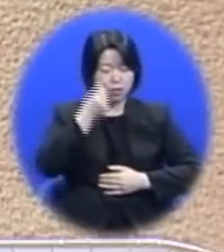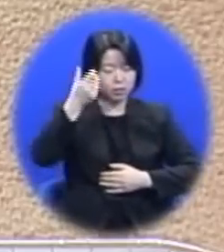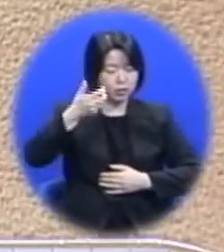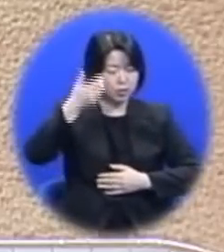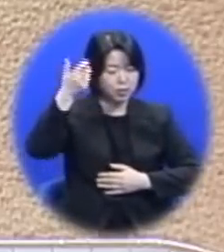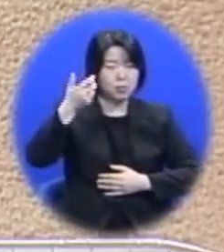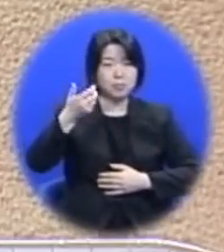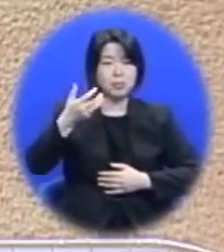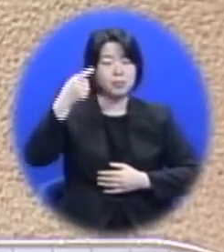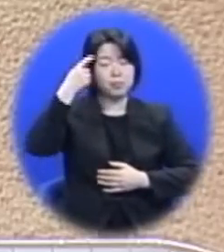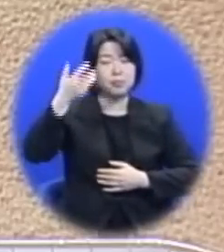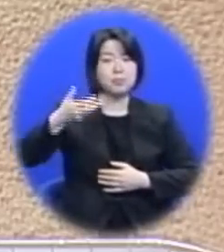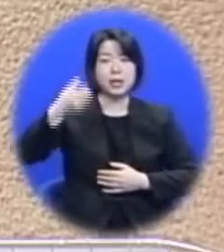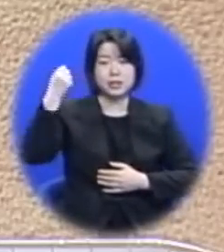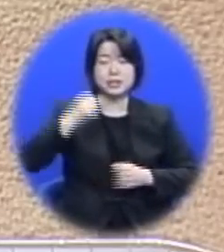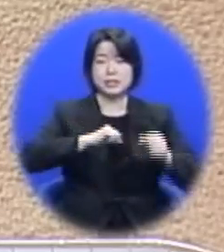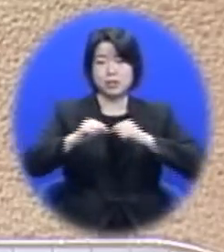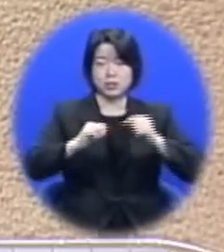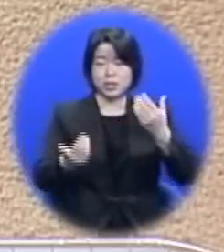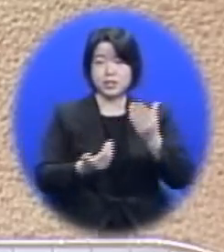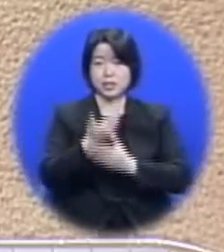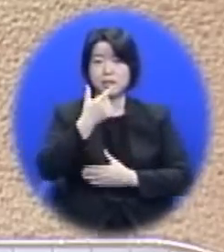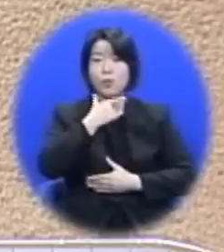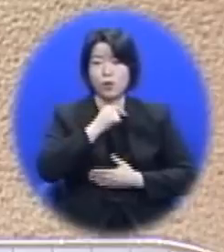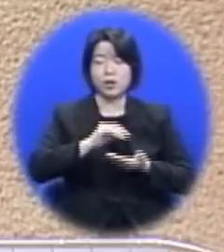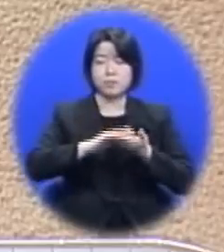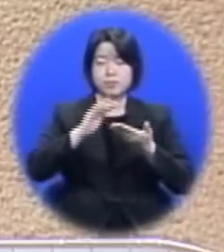역사가 일어나기를 원합니다.